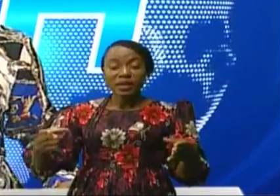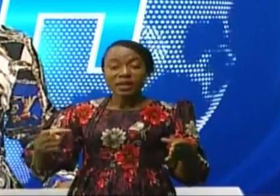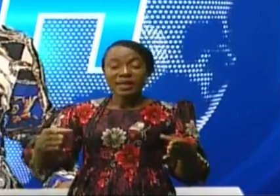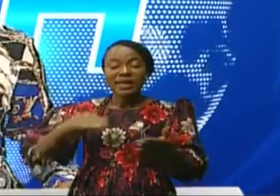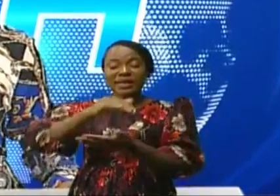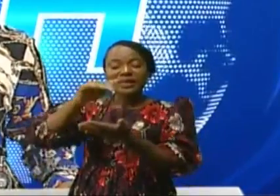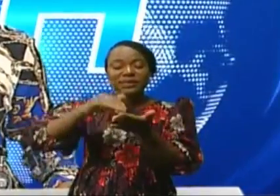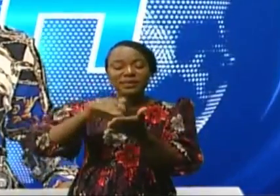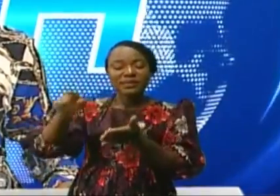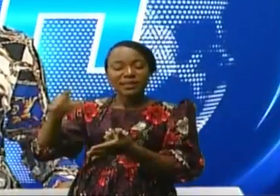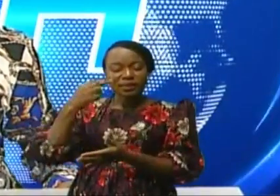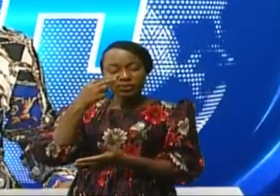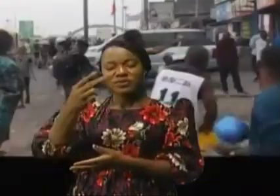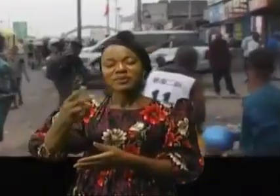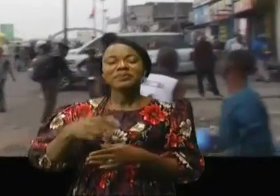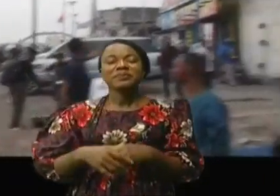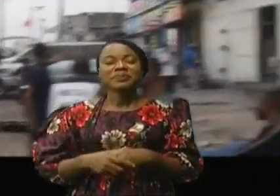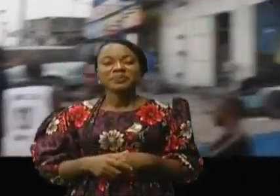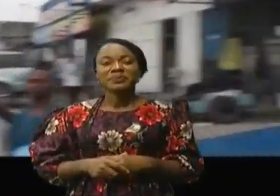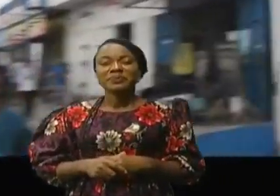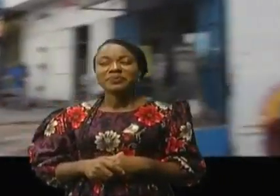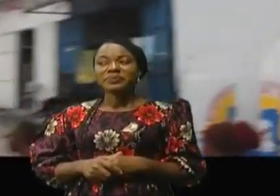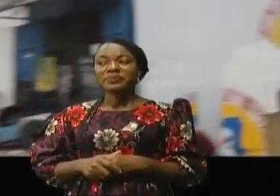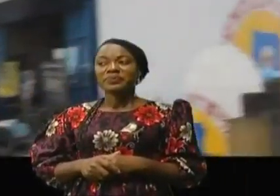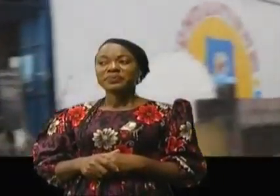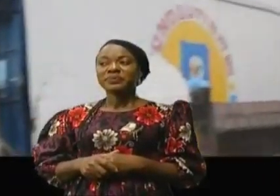de cette activité.